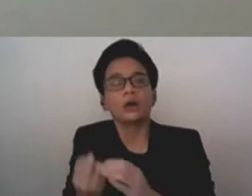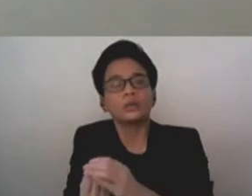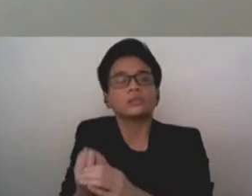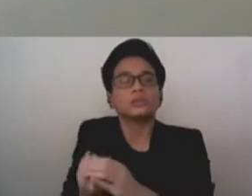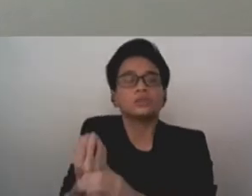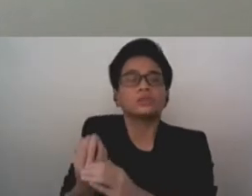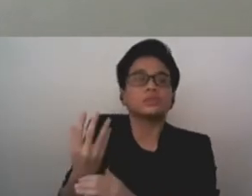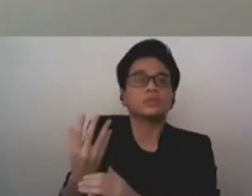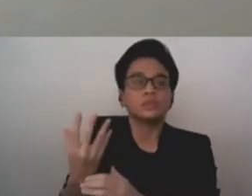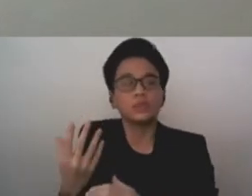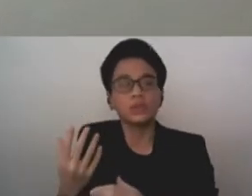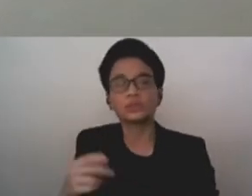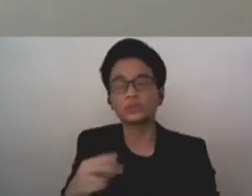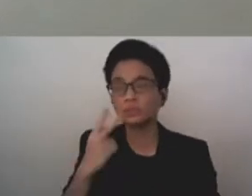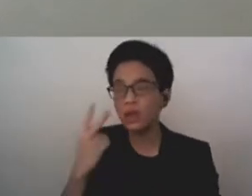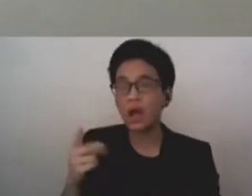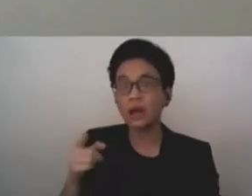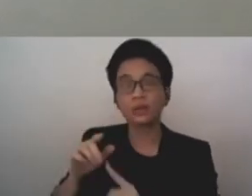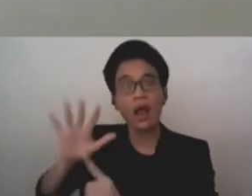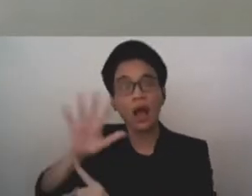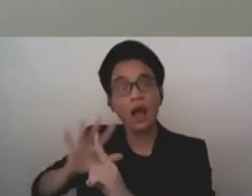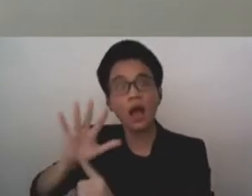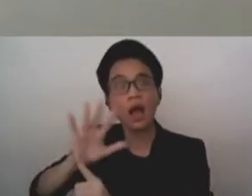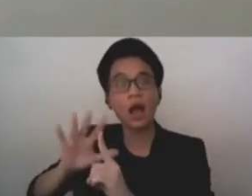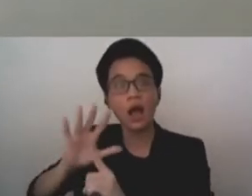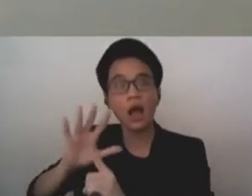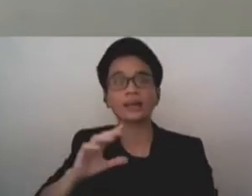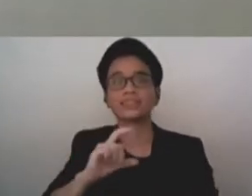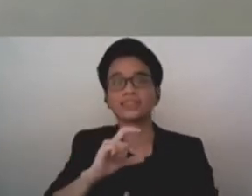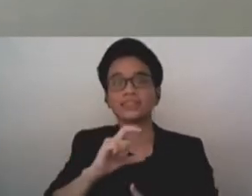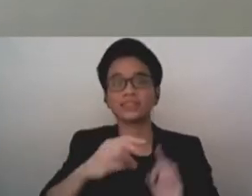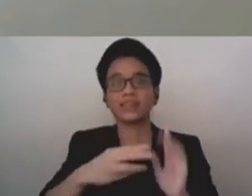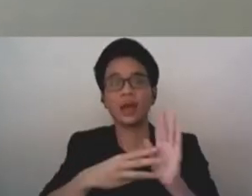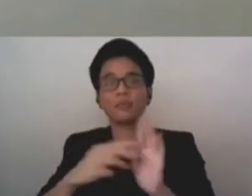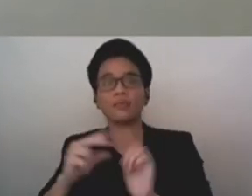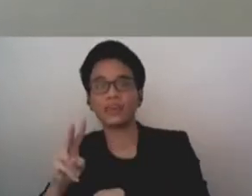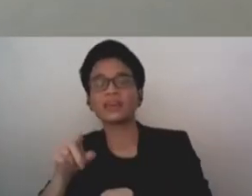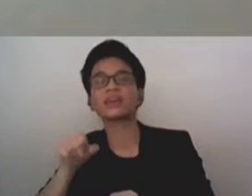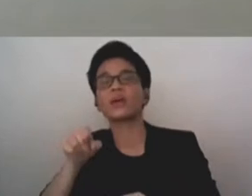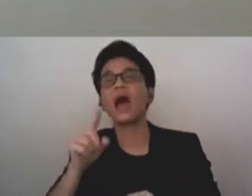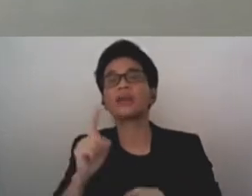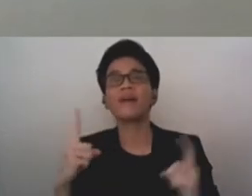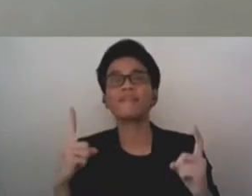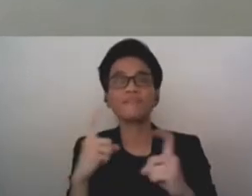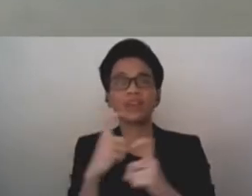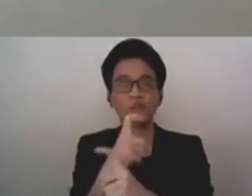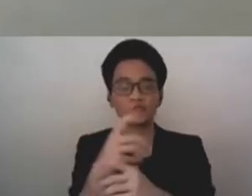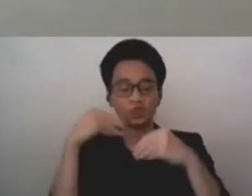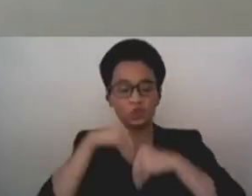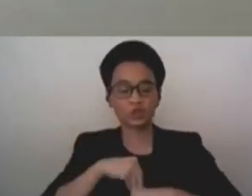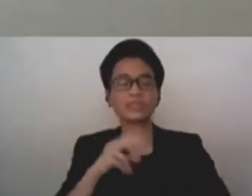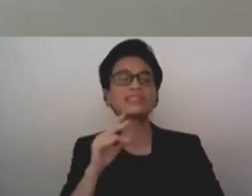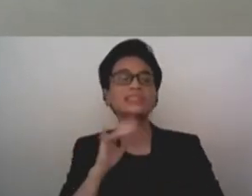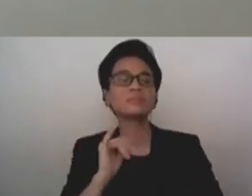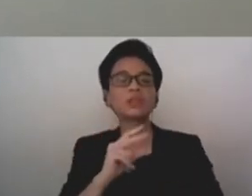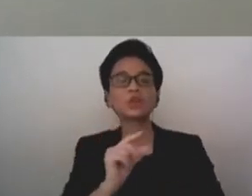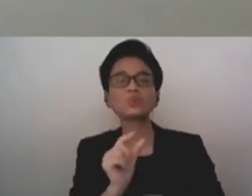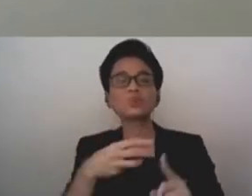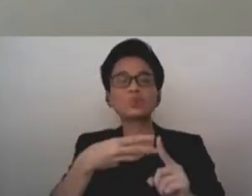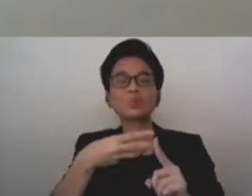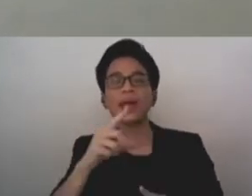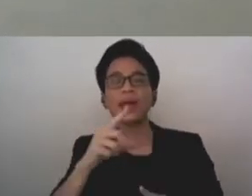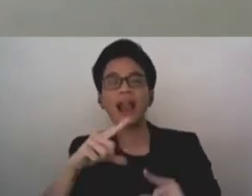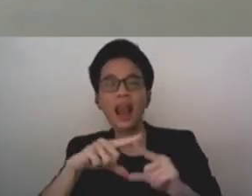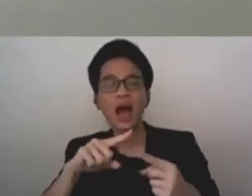maupun anak saya punya histori CMV, jadi cytomegalovirus. Jadi salah satu virus yang ada juga rubella, ada toxo, ada herpes. Nah,